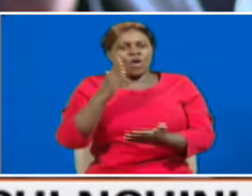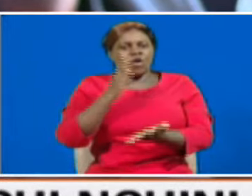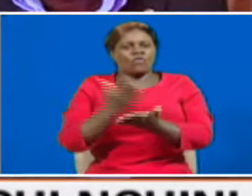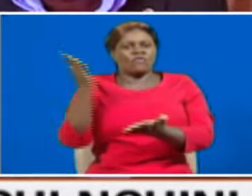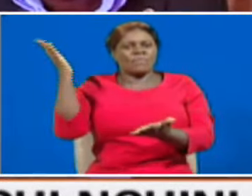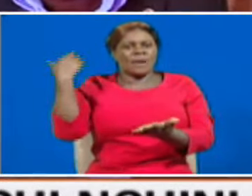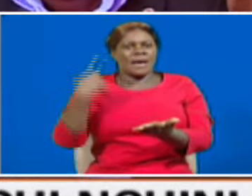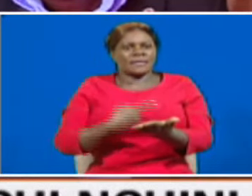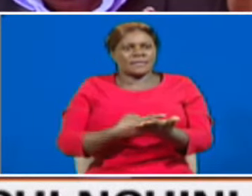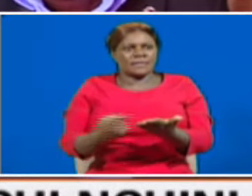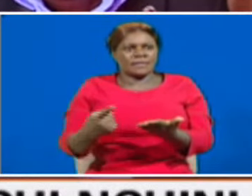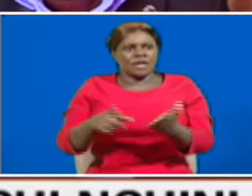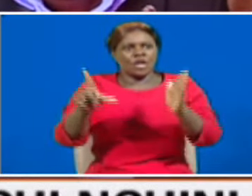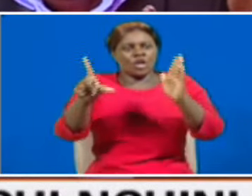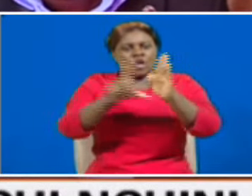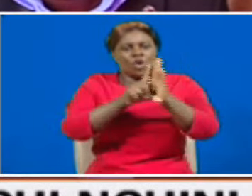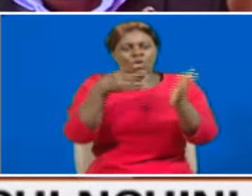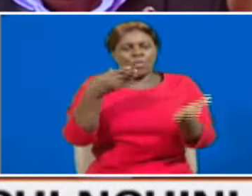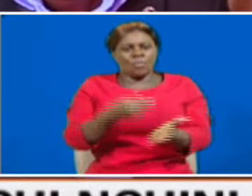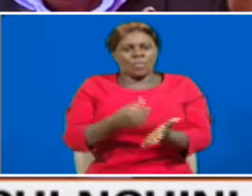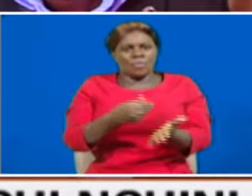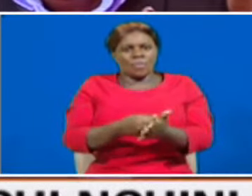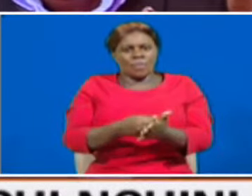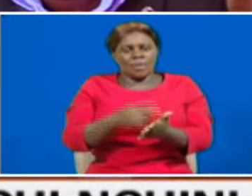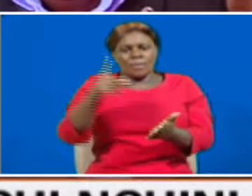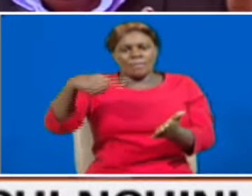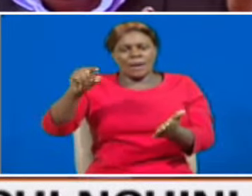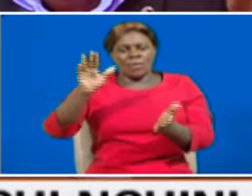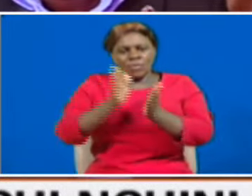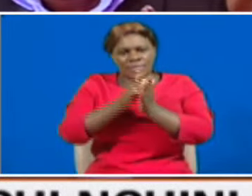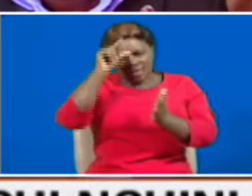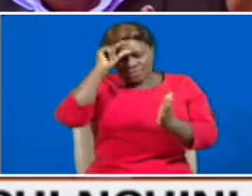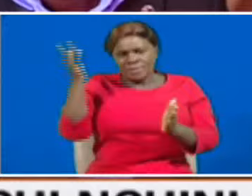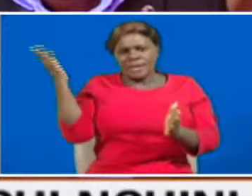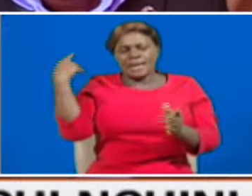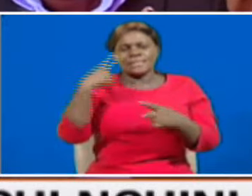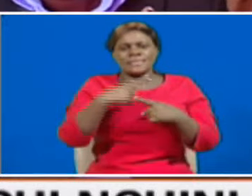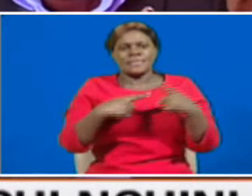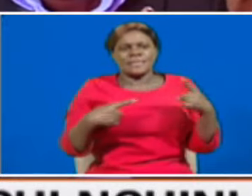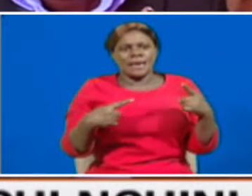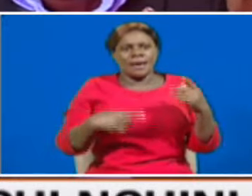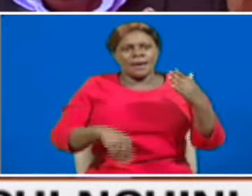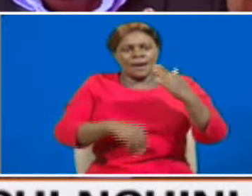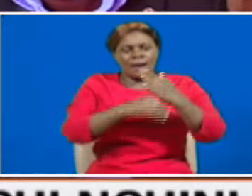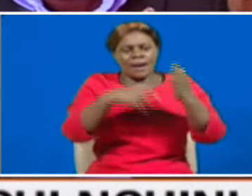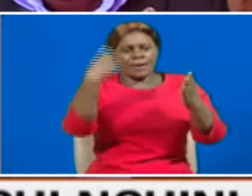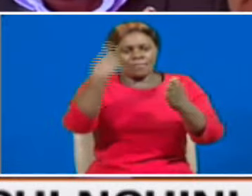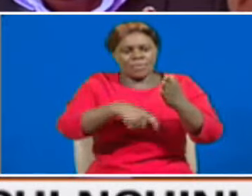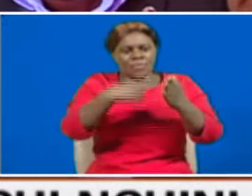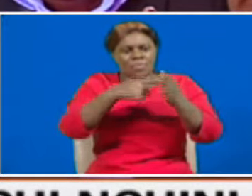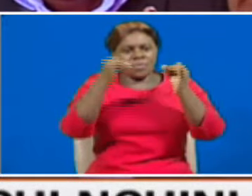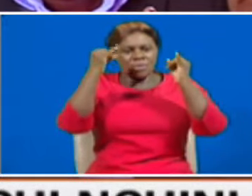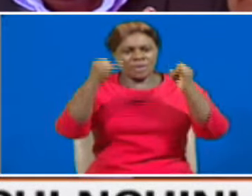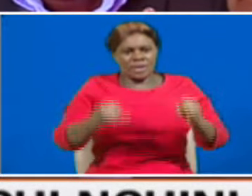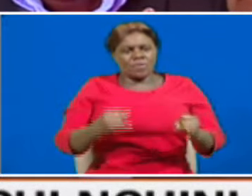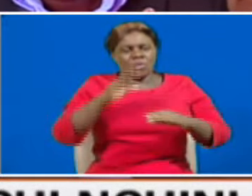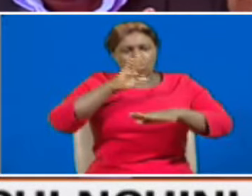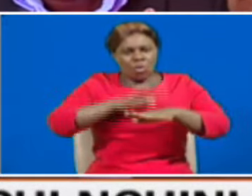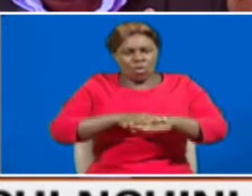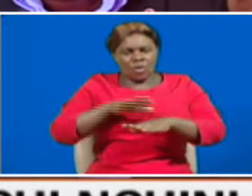zilizopita kwa sheria ya fedha iliyopitishwa na serikali mwaka uliopita iliongeza ushuru mpya juu ya ushuru